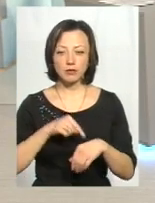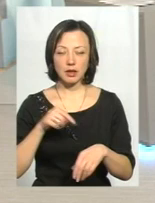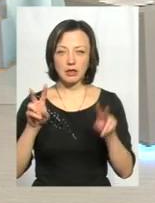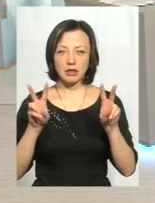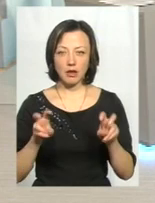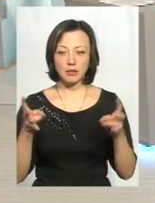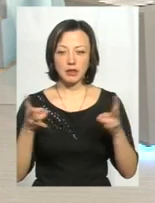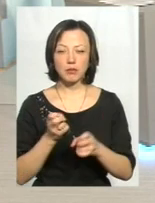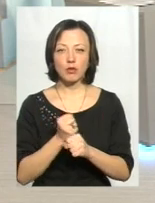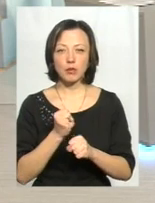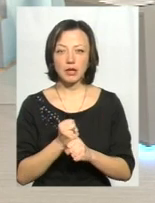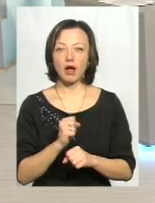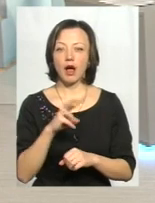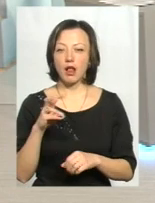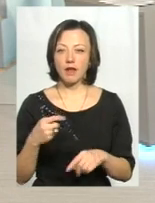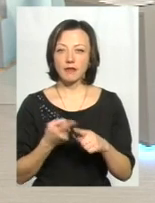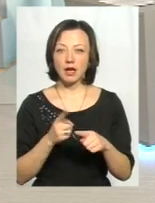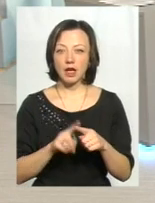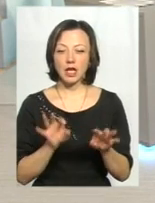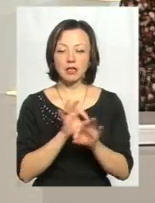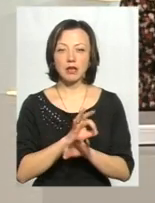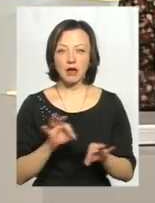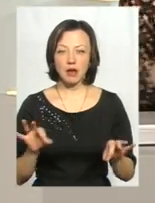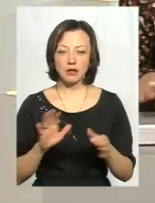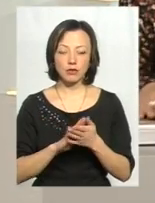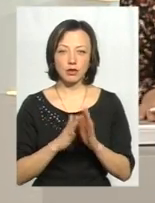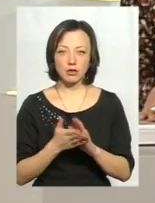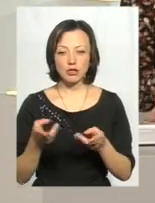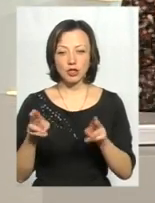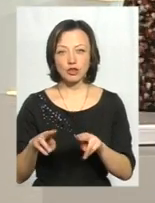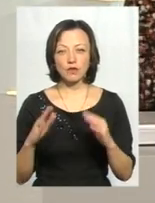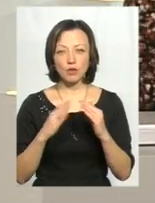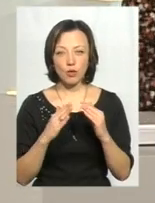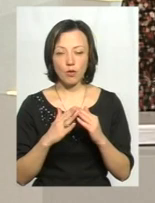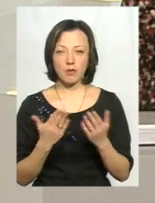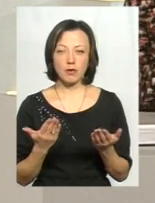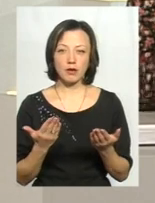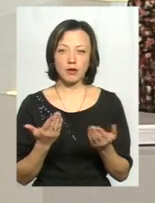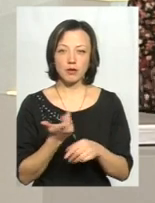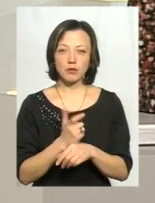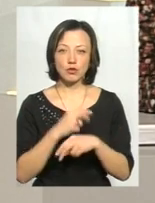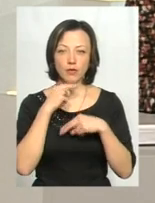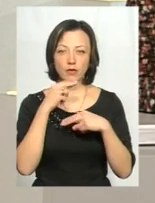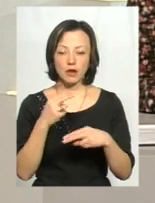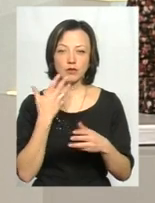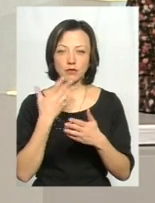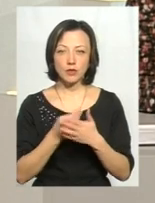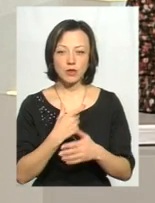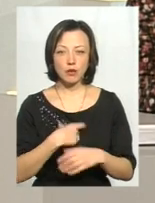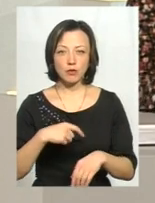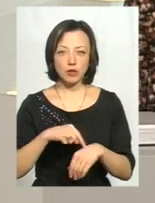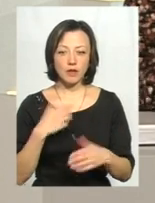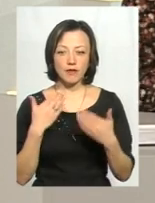теми, що варто робити, так? Але в такій більш ідеальній там картині – лишитись вдома, більш уважніше до свого